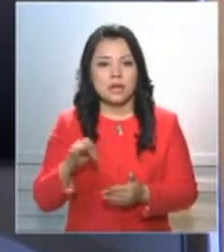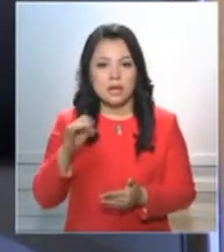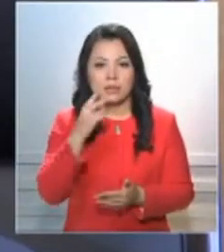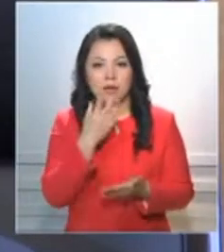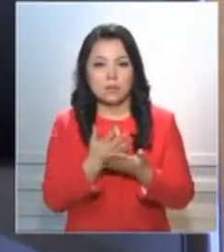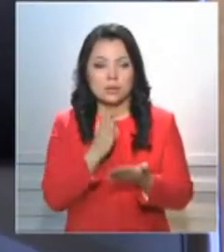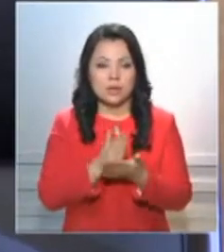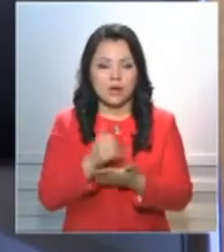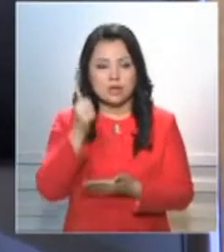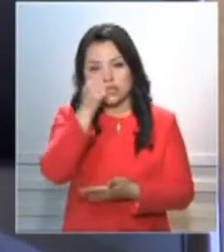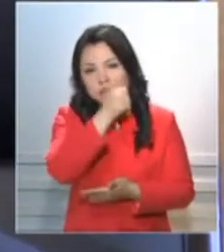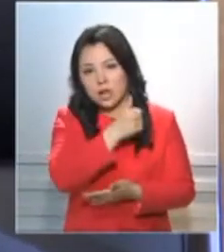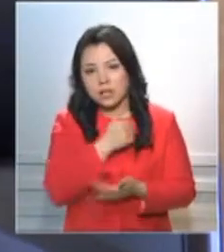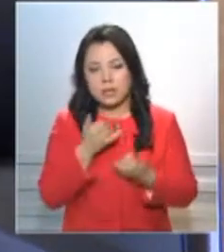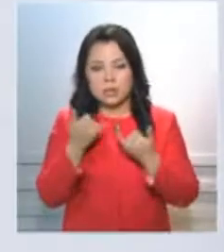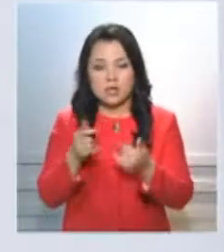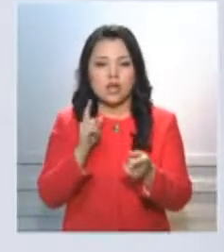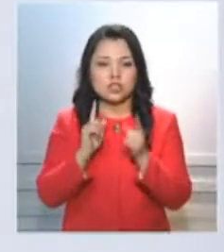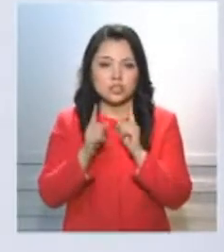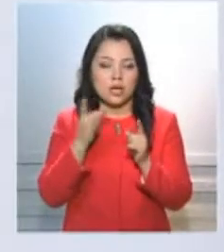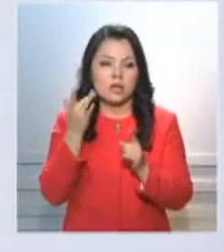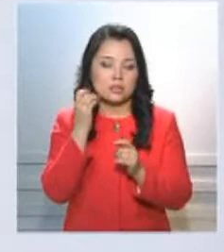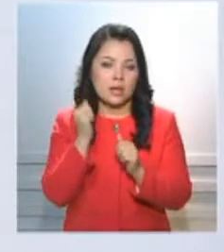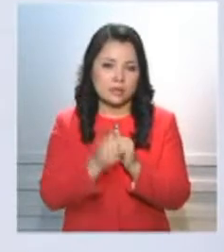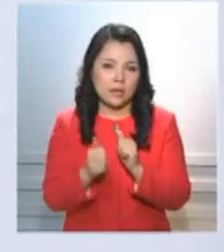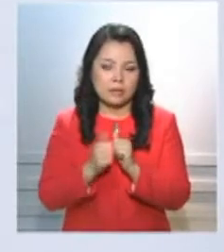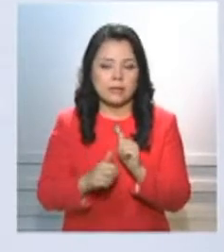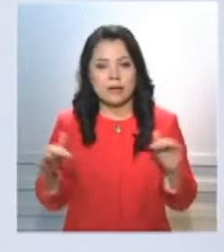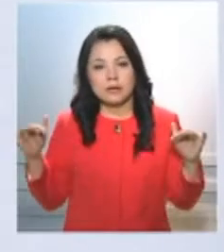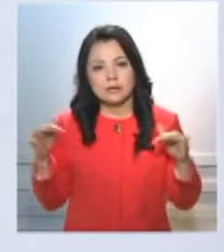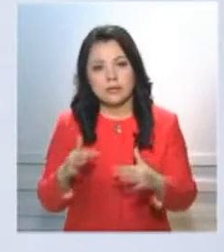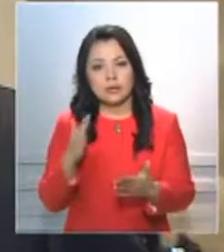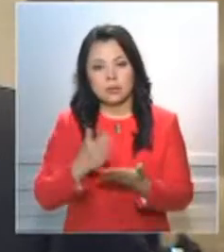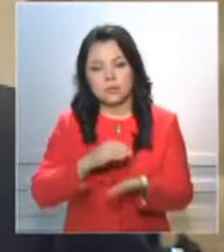ол ұйымның жиналысына қатысып тұрамыз.